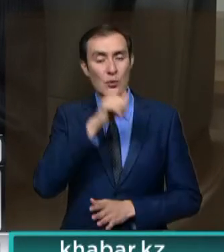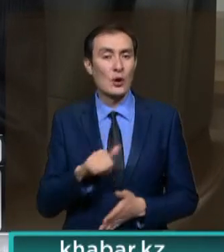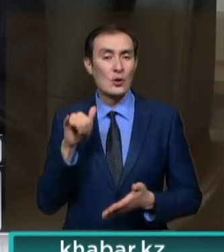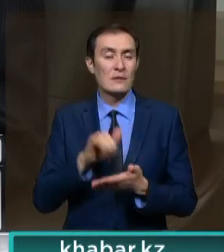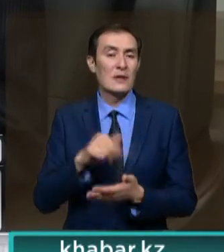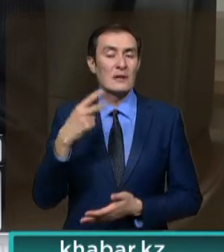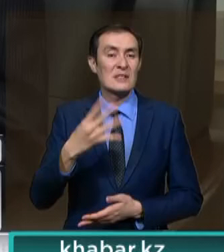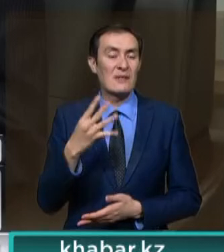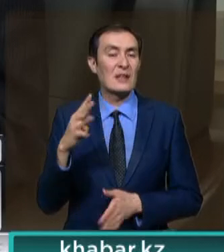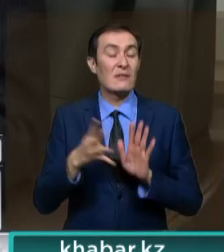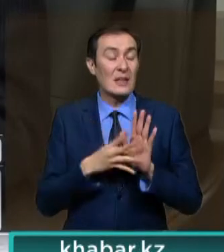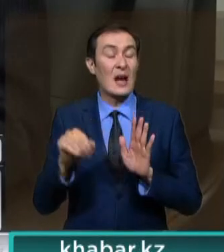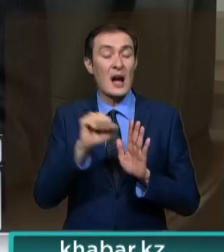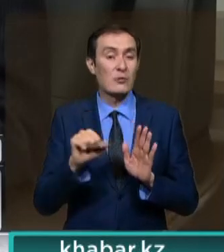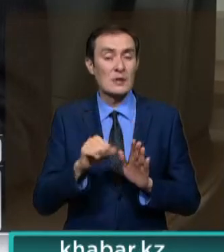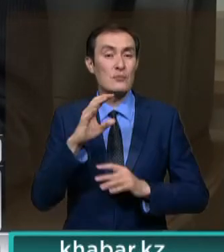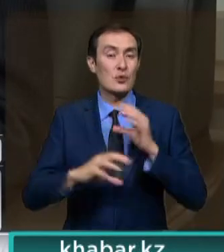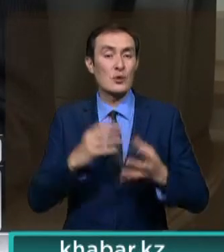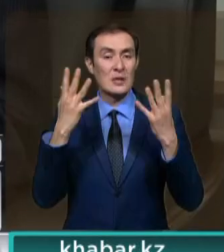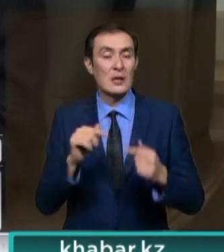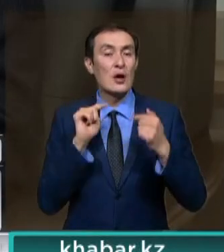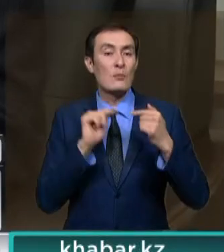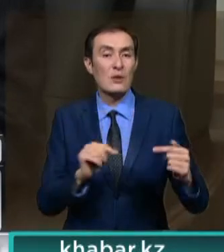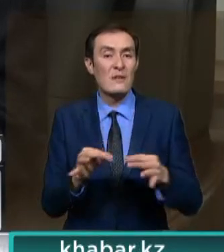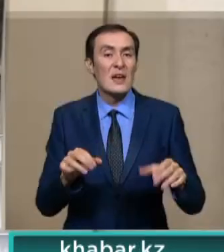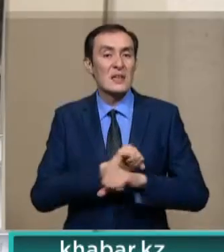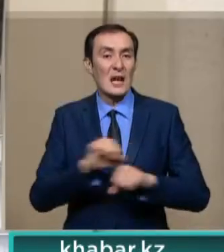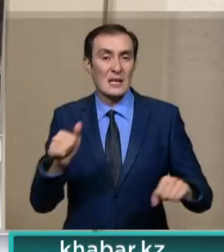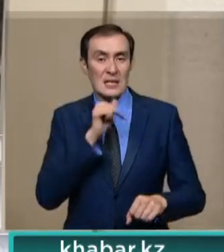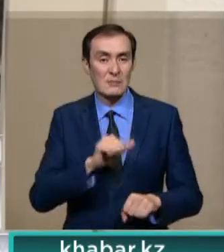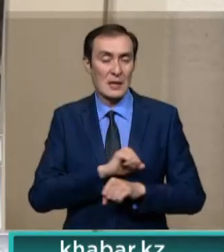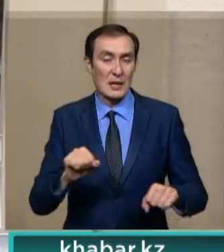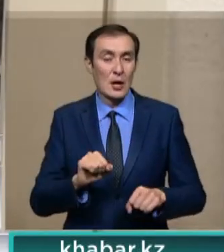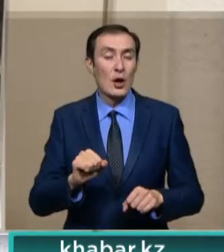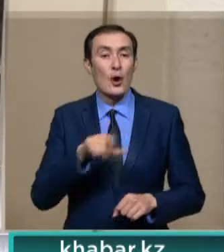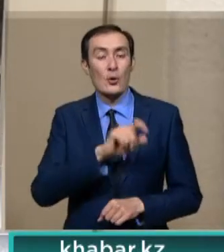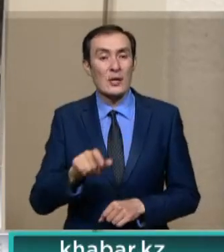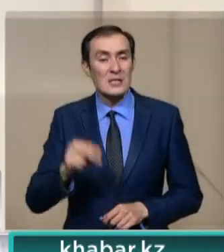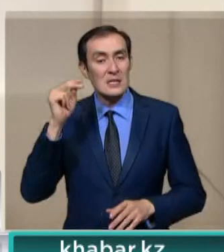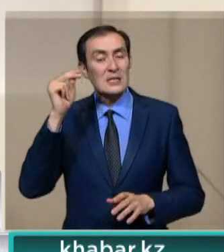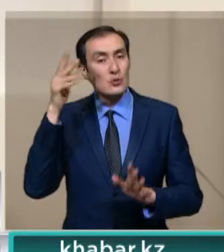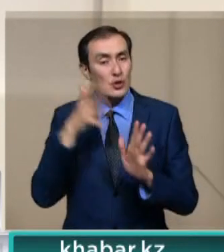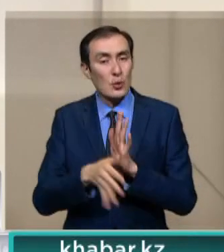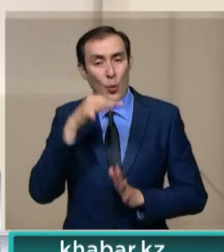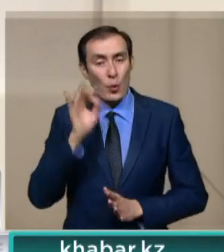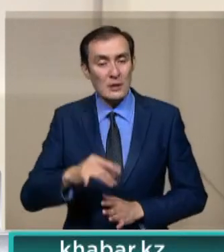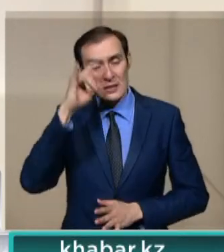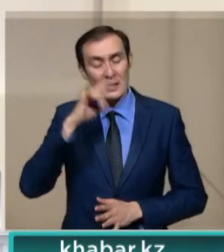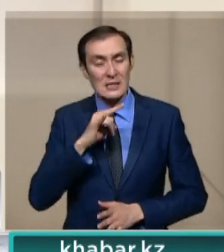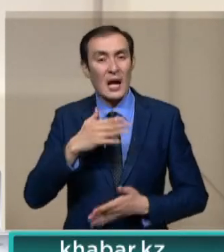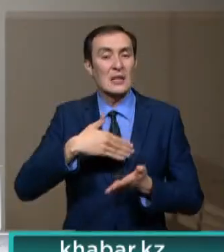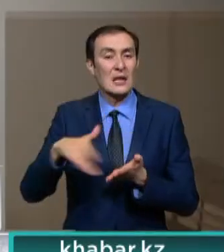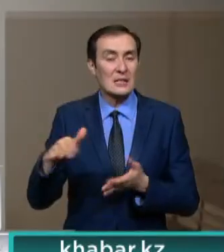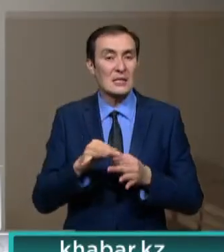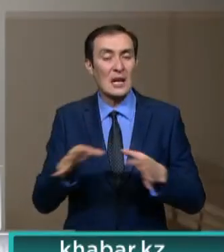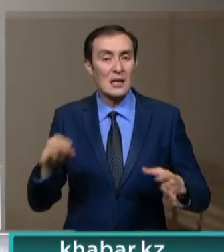установила 29 августа Международным днем против ядерных испытаний. Корейцы изучают опыт отказа Казахстана от ядерного оружия,